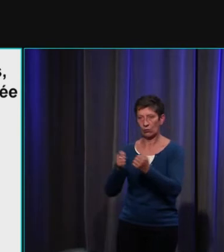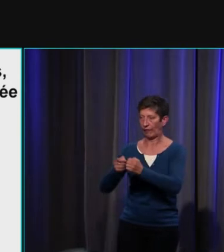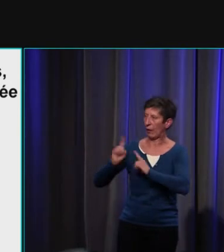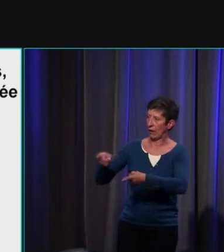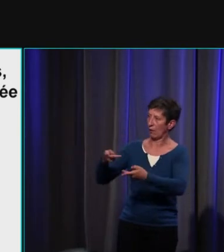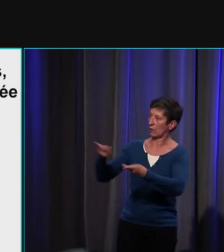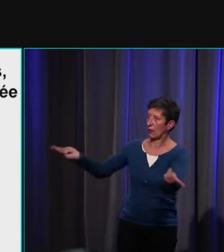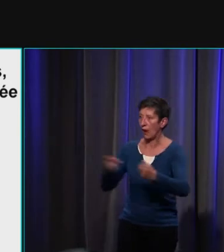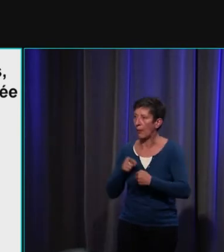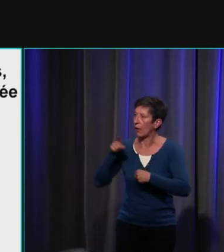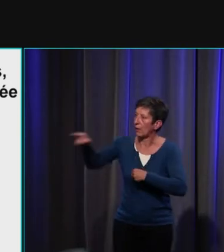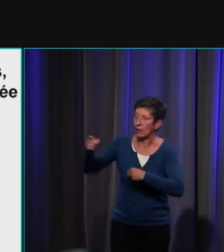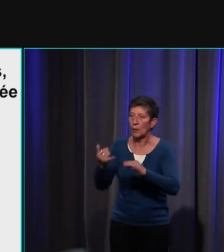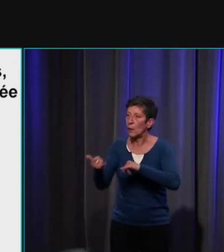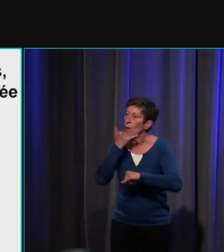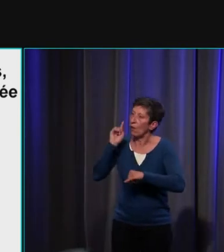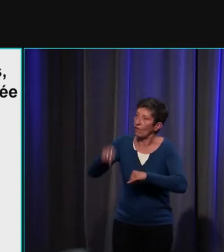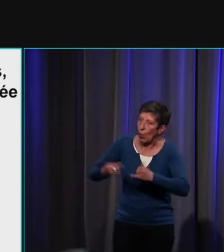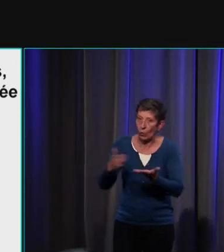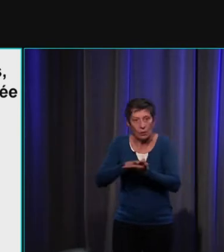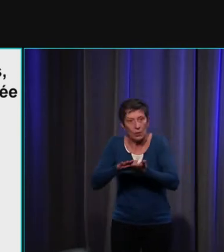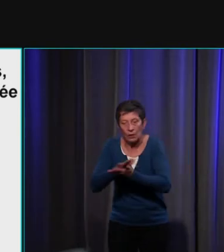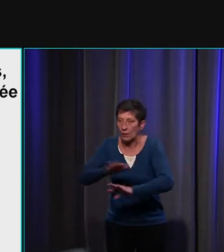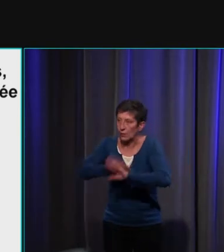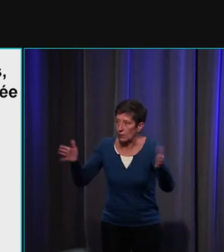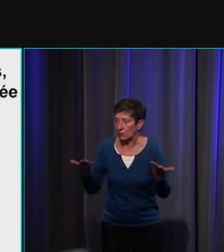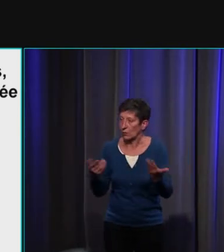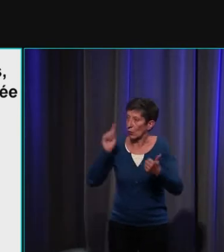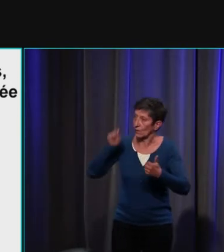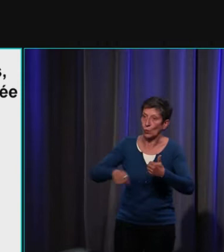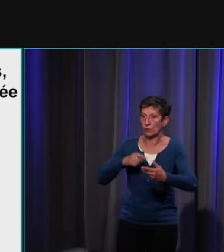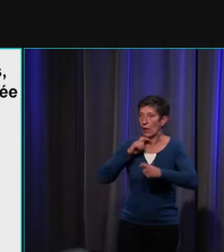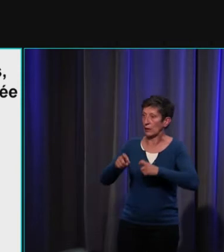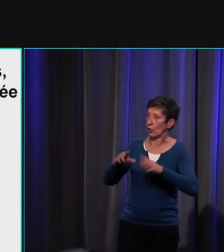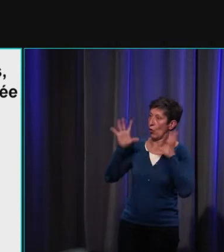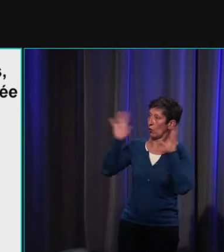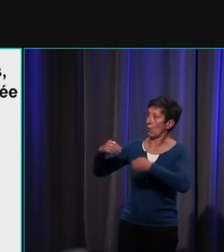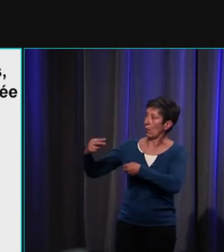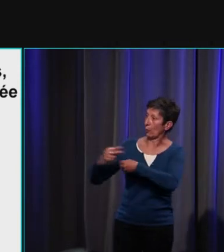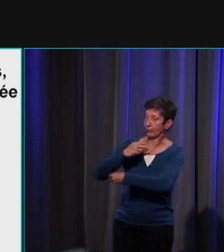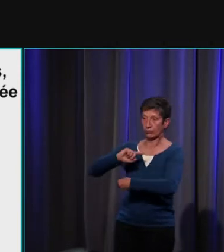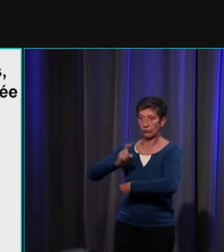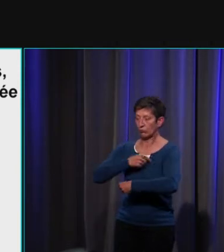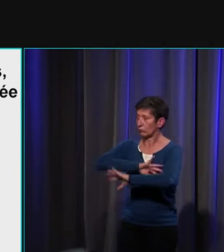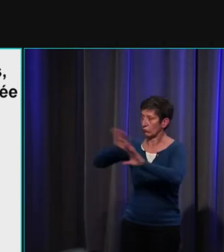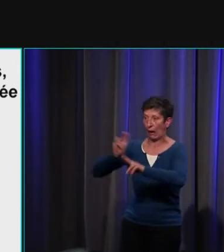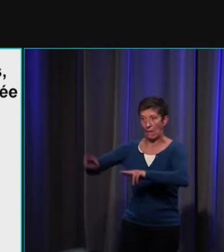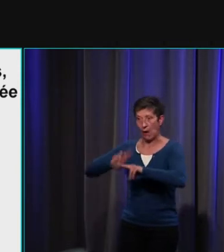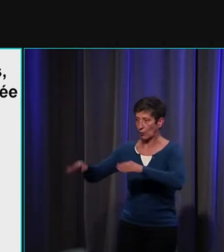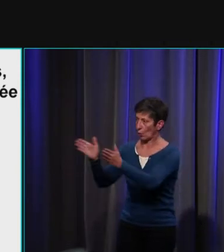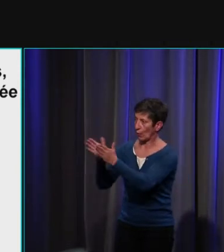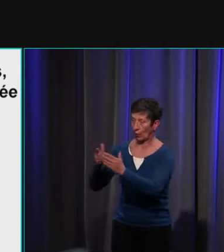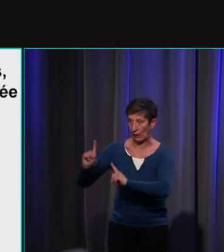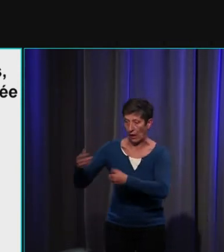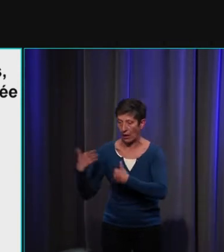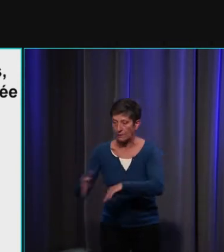qu'il faut qu'il se répande donc il faut que l'agresseur répare son injures et puis il ya l'aspect moral la conscience